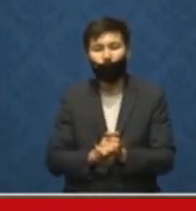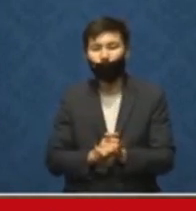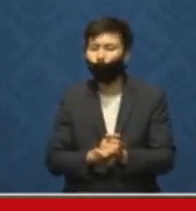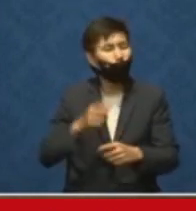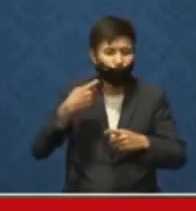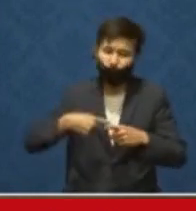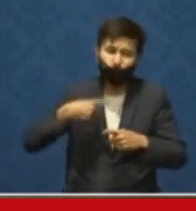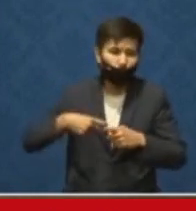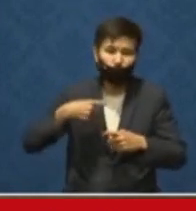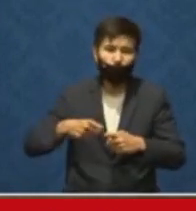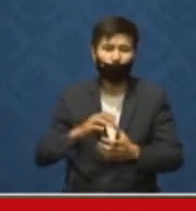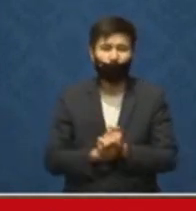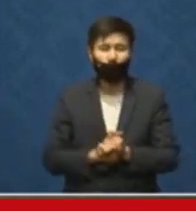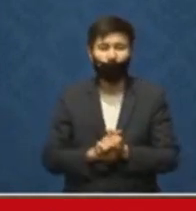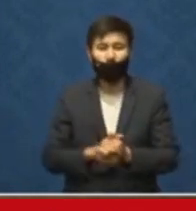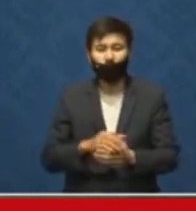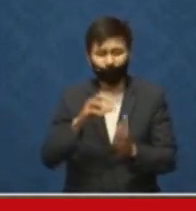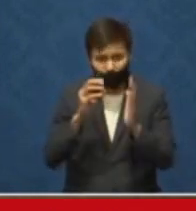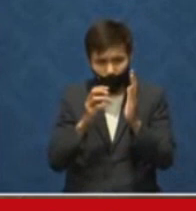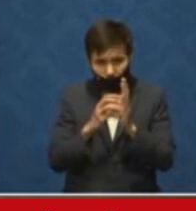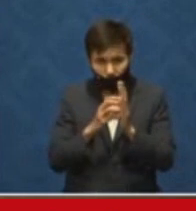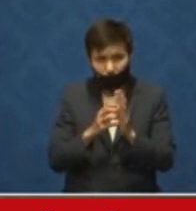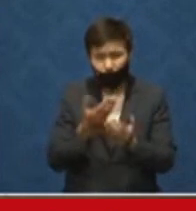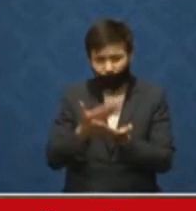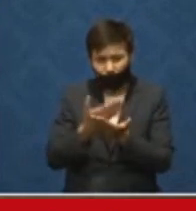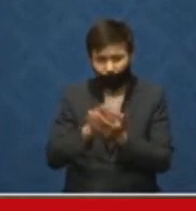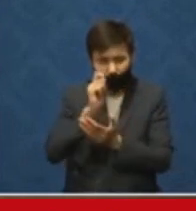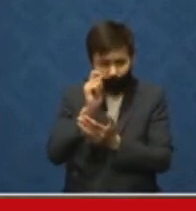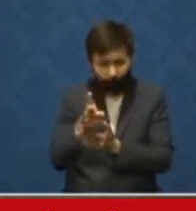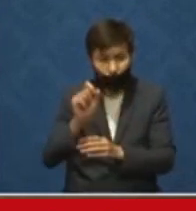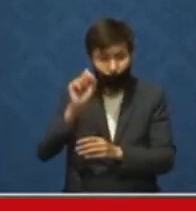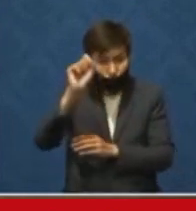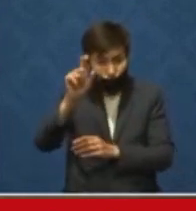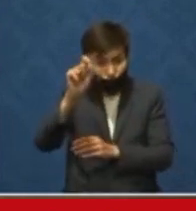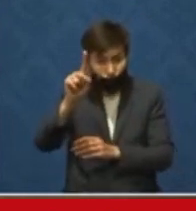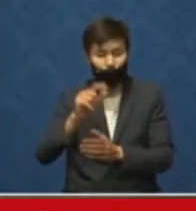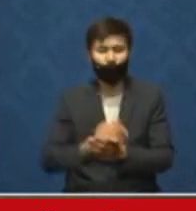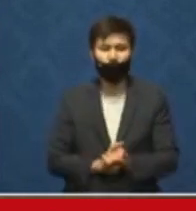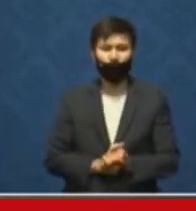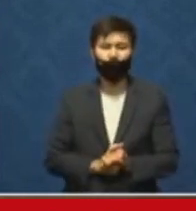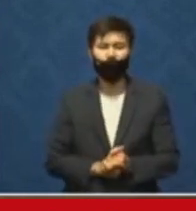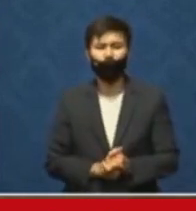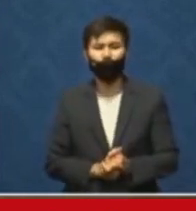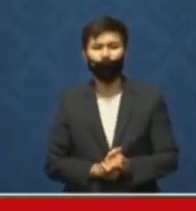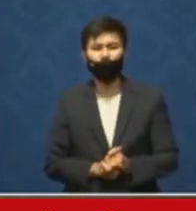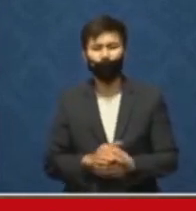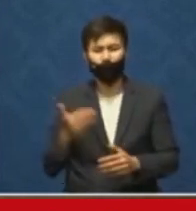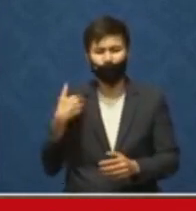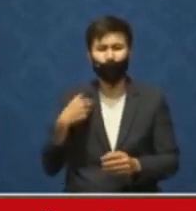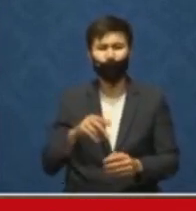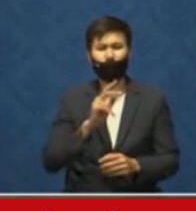นากันดิกว่าจะตัดเข้าไปงบกลางได้เลือดตาแทบกระเด็นนนทกลางมีไว้เพื่อใจในฉุกเฉิน